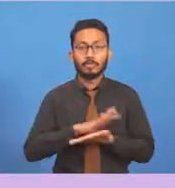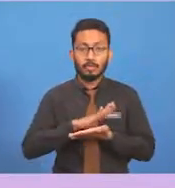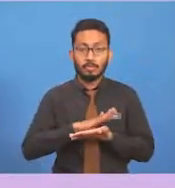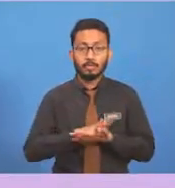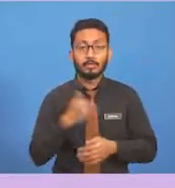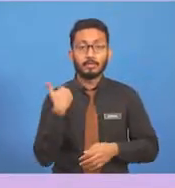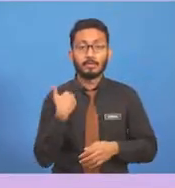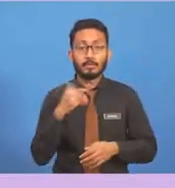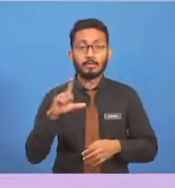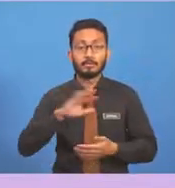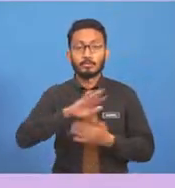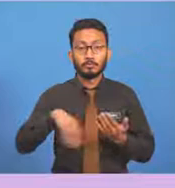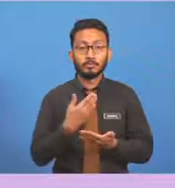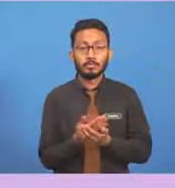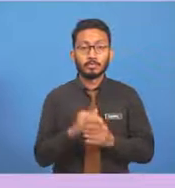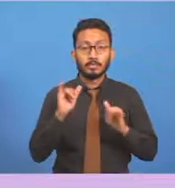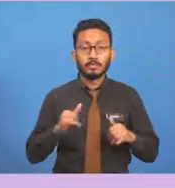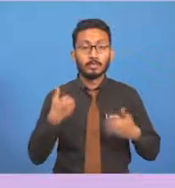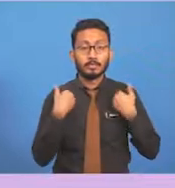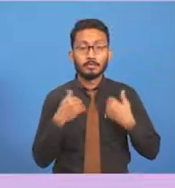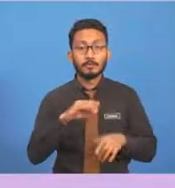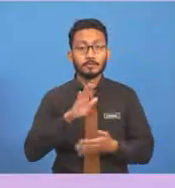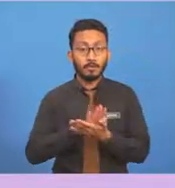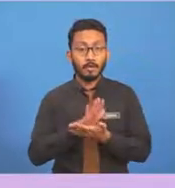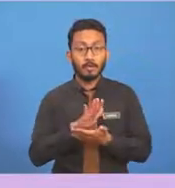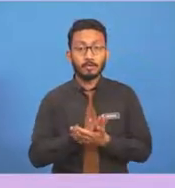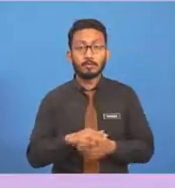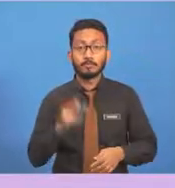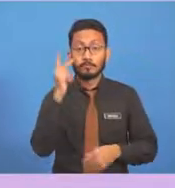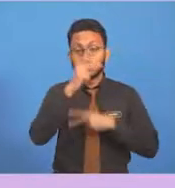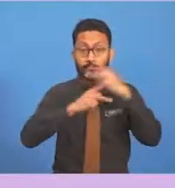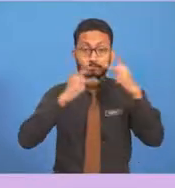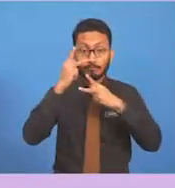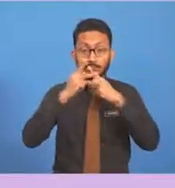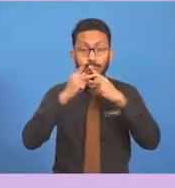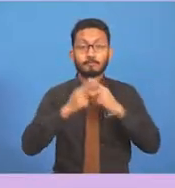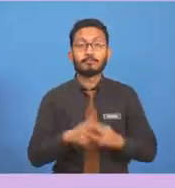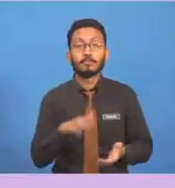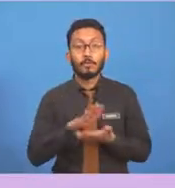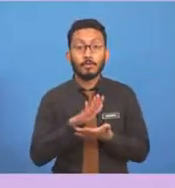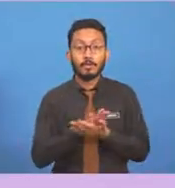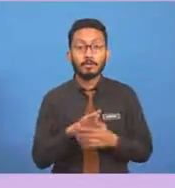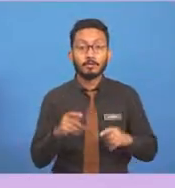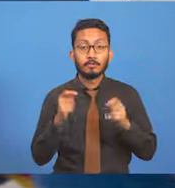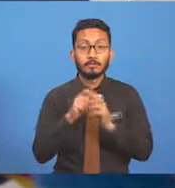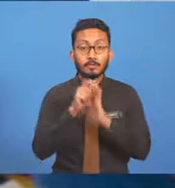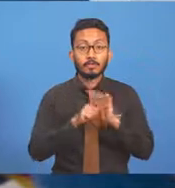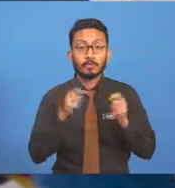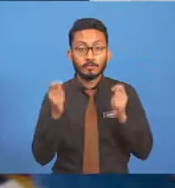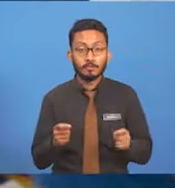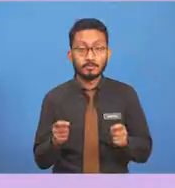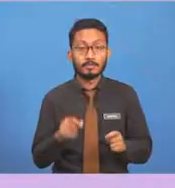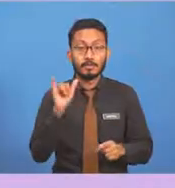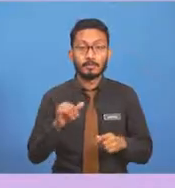orang yang berada di sekolah. Pelawat sekolah pula tetamu yang datang melawat ke sekolah kita. Jom